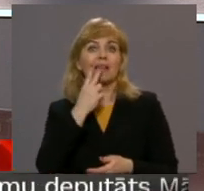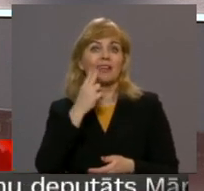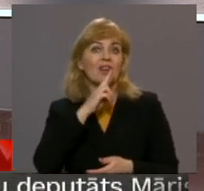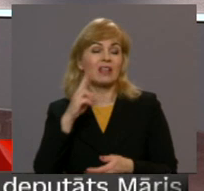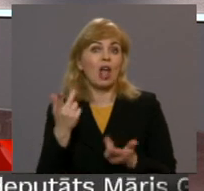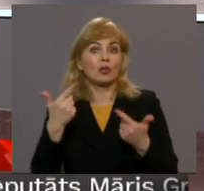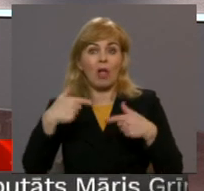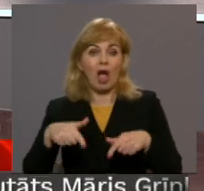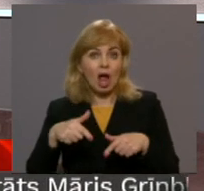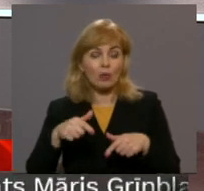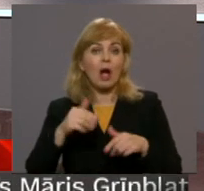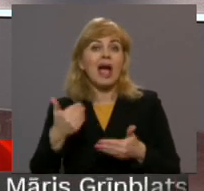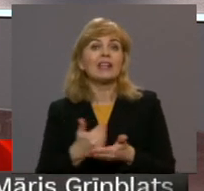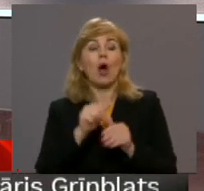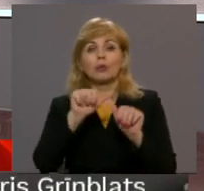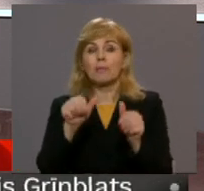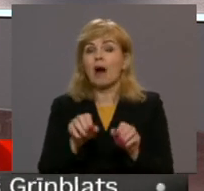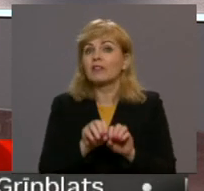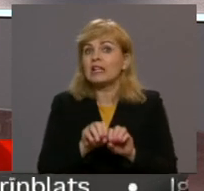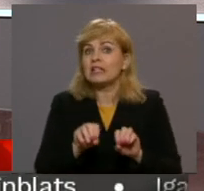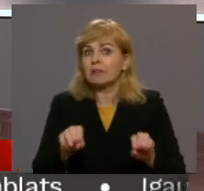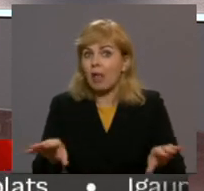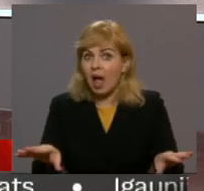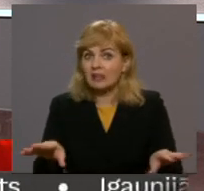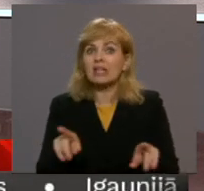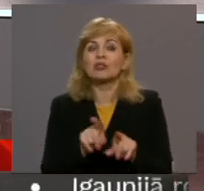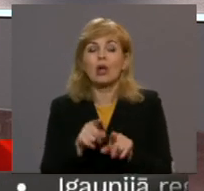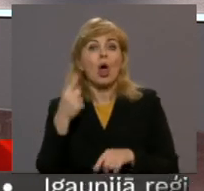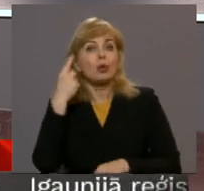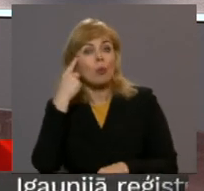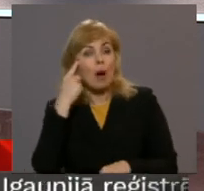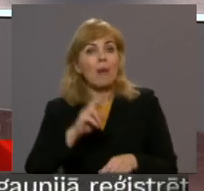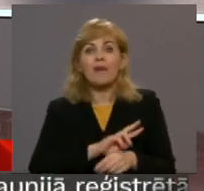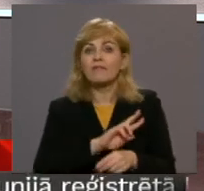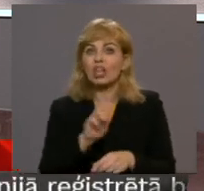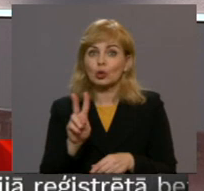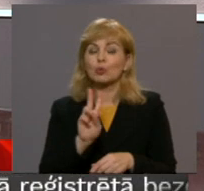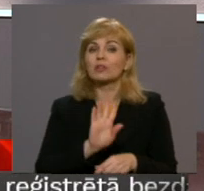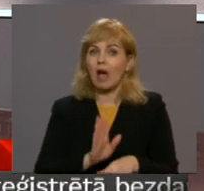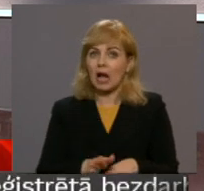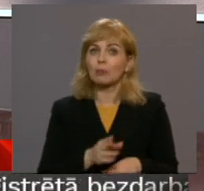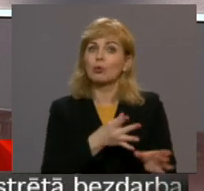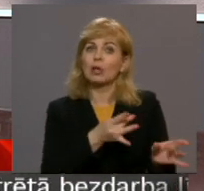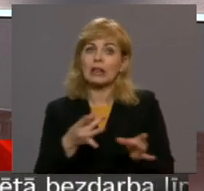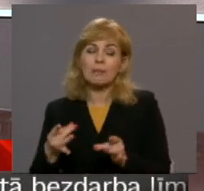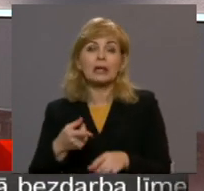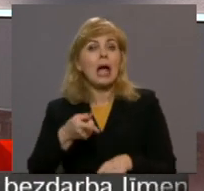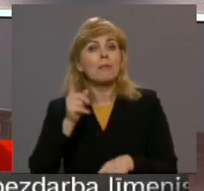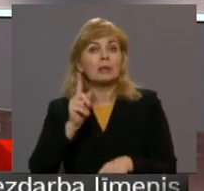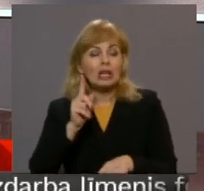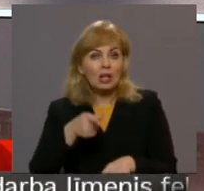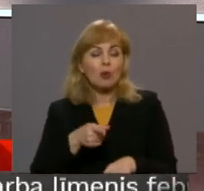jaunā paveida izplatība ievērojami palielinājusies, un tas liek domāt, ka vīrus varētu būt lipīgāks. Tā brīdina